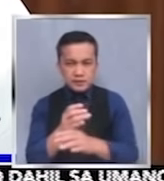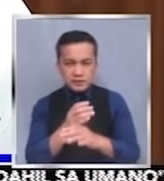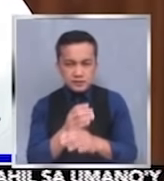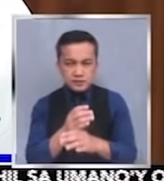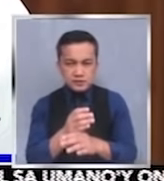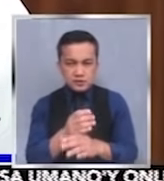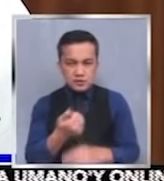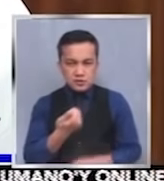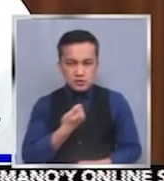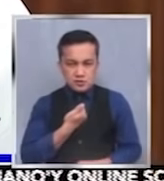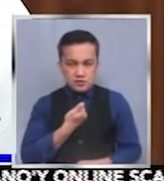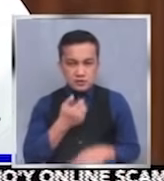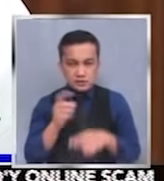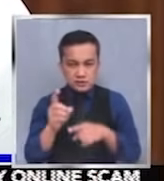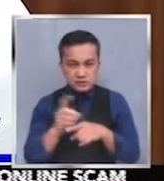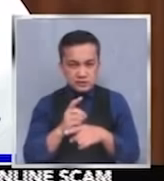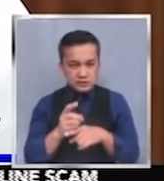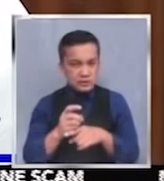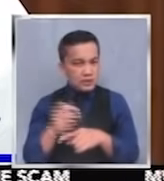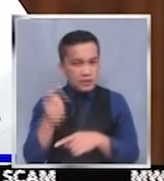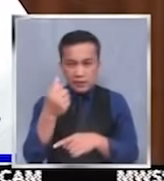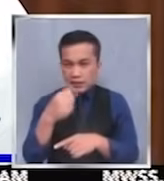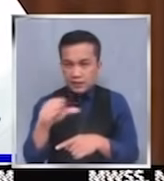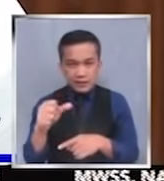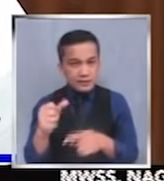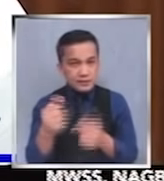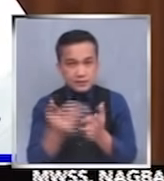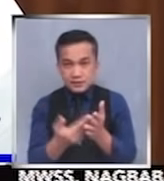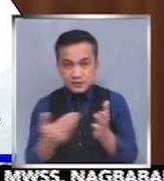disiplina. But anything, public